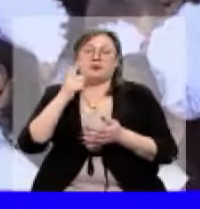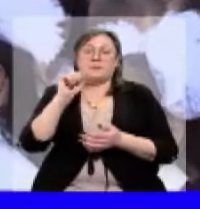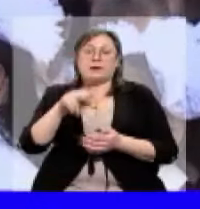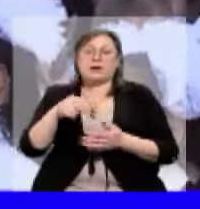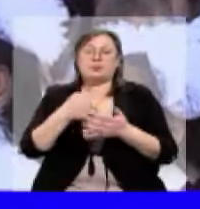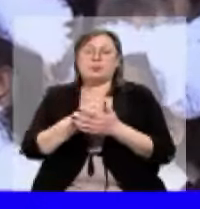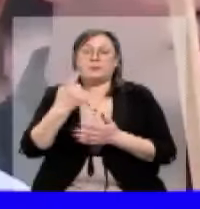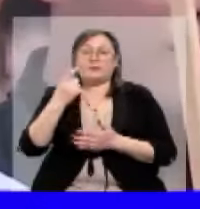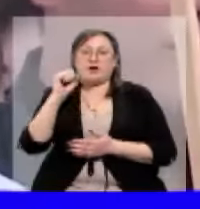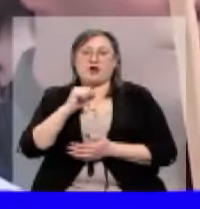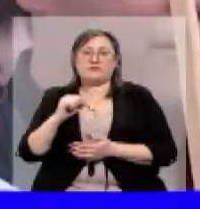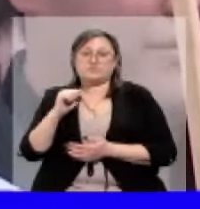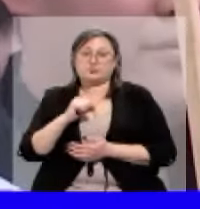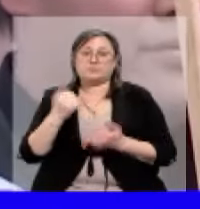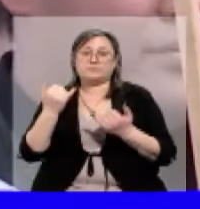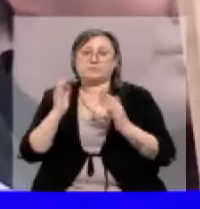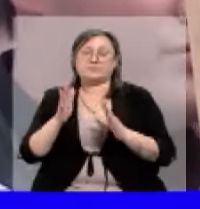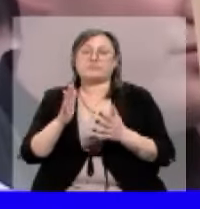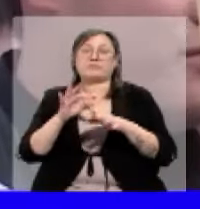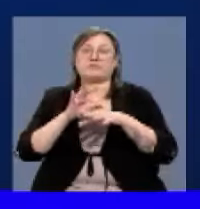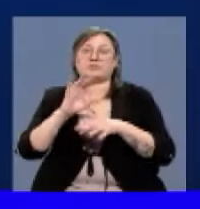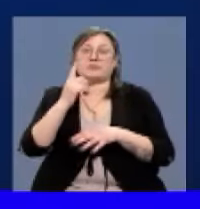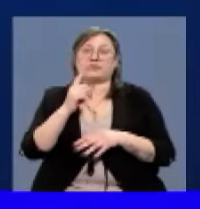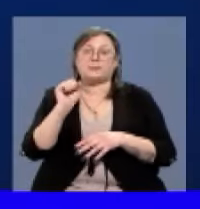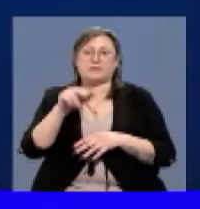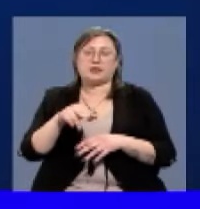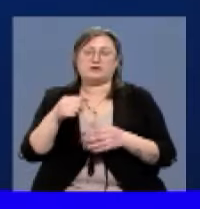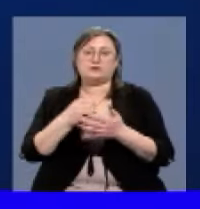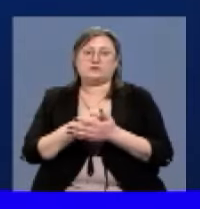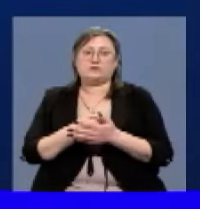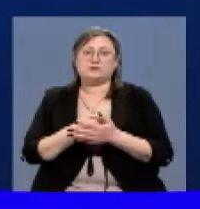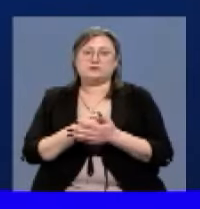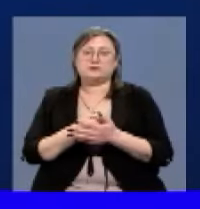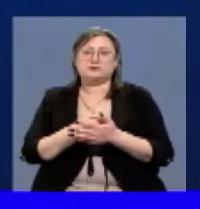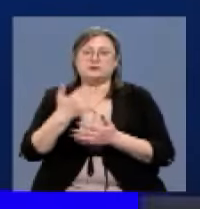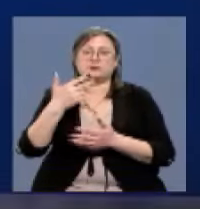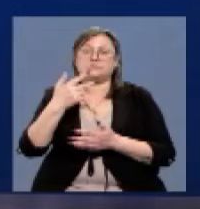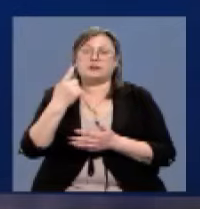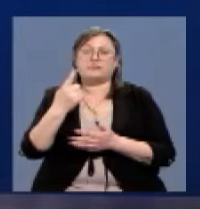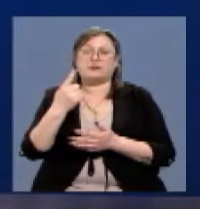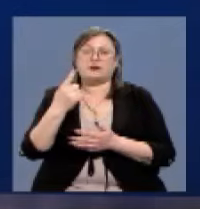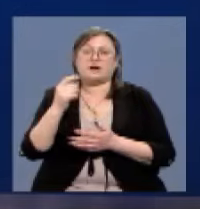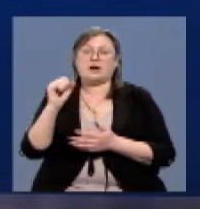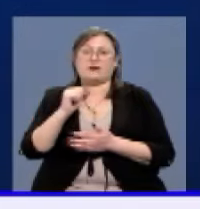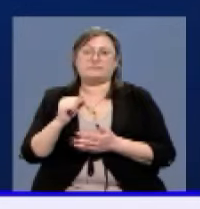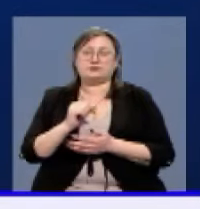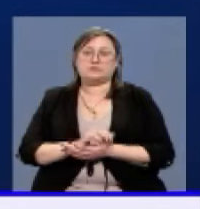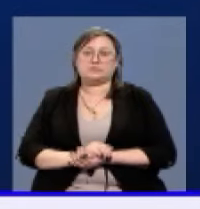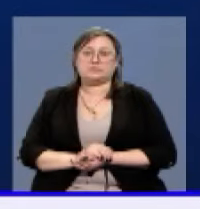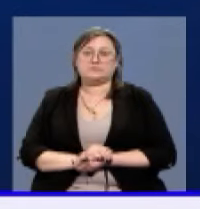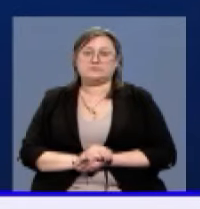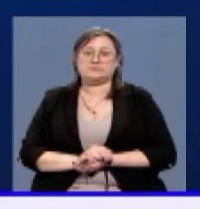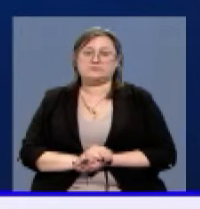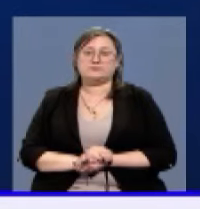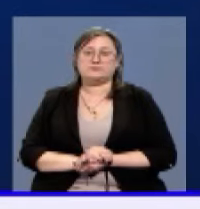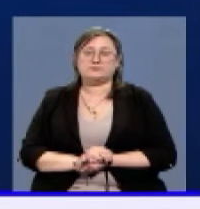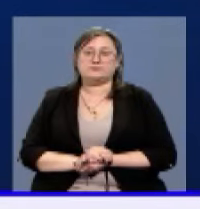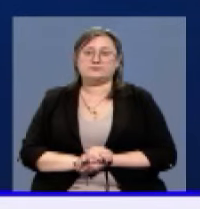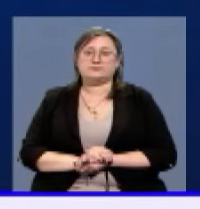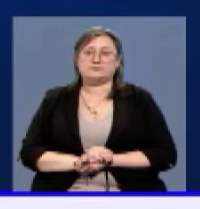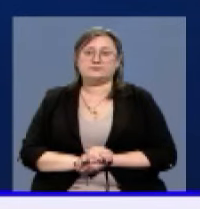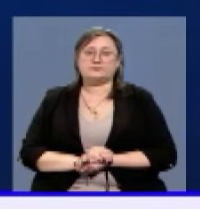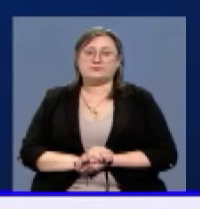ол 1 сәуір мен 31 тамыз аралығында өтеді. Құжаттарды e-gov.kz электрондық үкімет порталы арқылы тапсыруға болады. Бұл